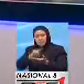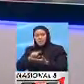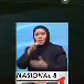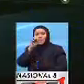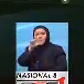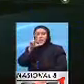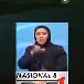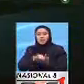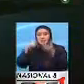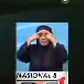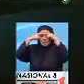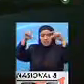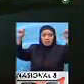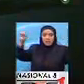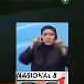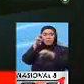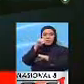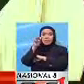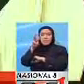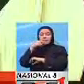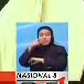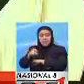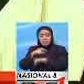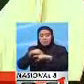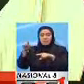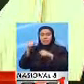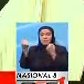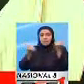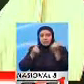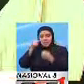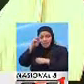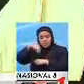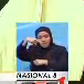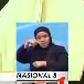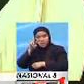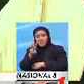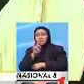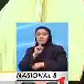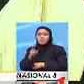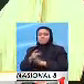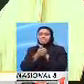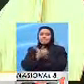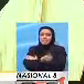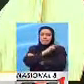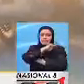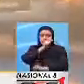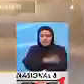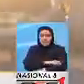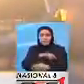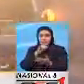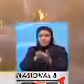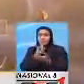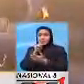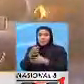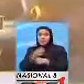Dato' Ismet Suki berkata kenderaan pelbagai guna MPV itu yang diiktiraf sebagai kenderaan cekap tenaga EEV mendapat